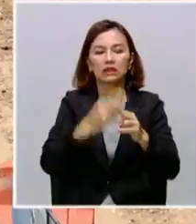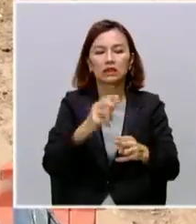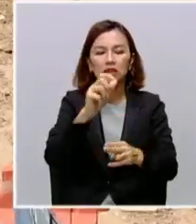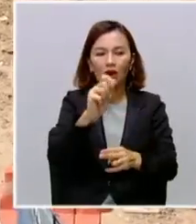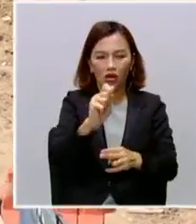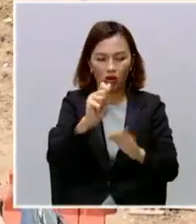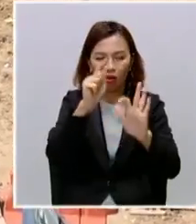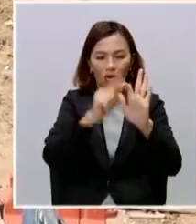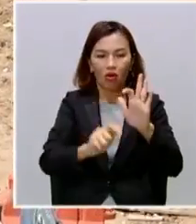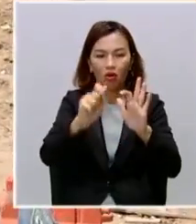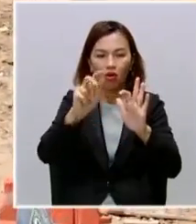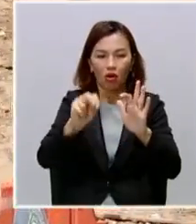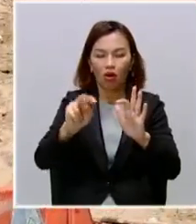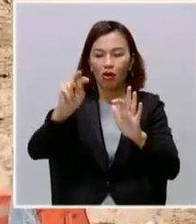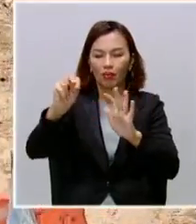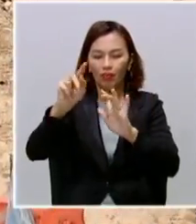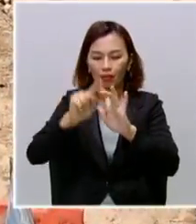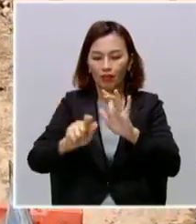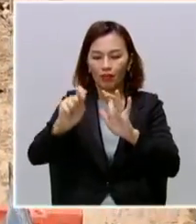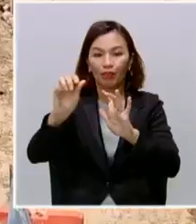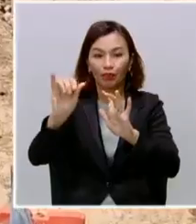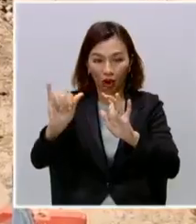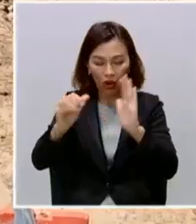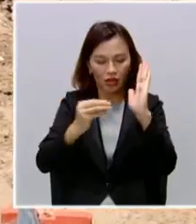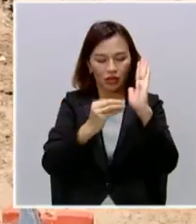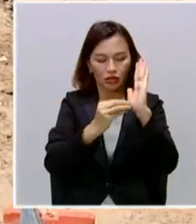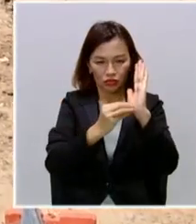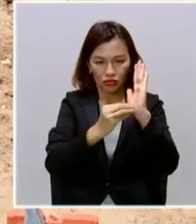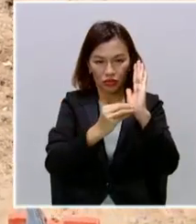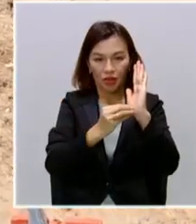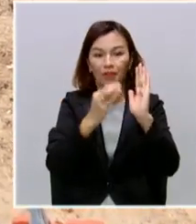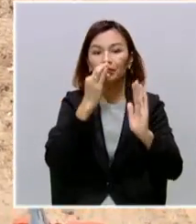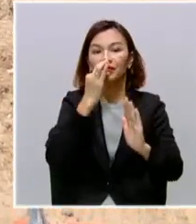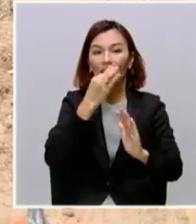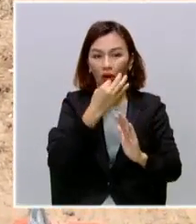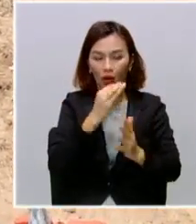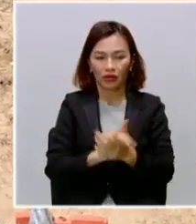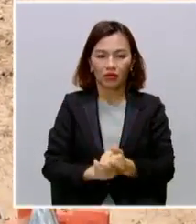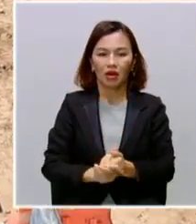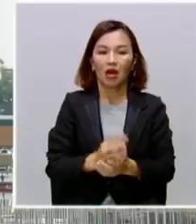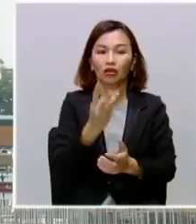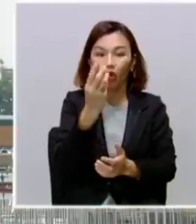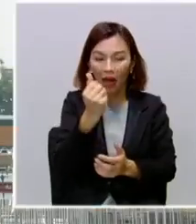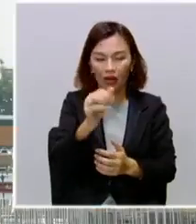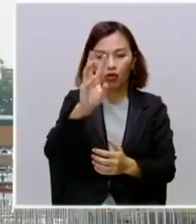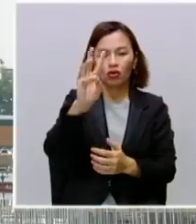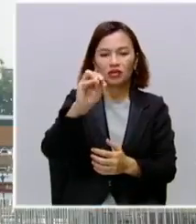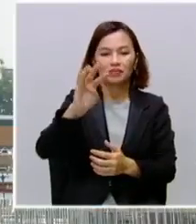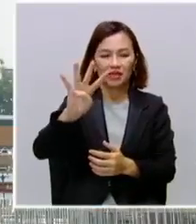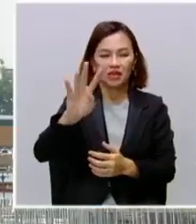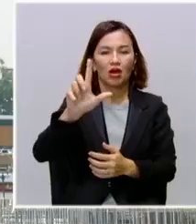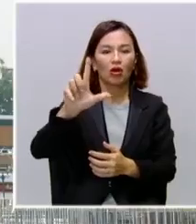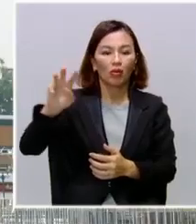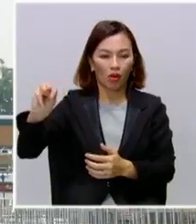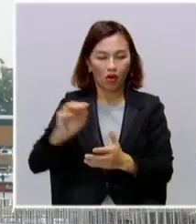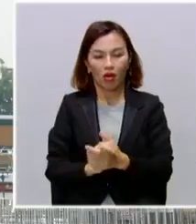กระทุ่มแบนแล้วก็ตำบลมหาชัยอำเภอเมืองจังหวัดสมุทรสาครตรวจวัดได้ที่64ไมโครกรัมต่อลูกบาทเมต